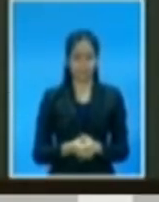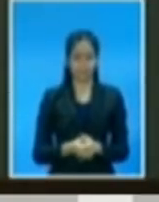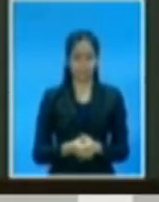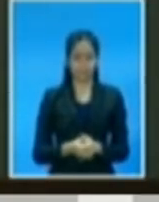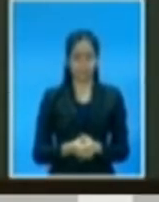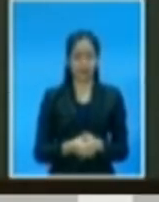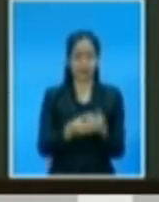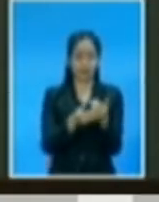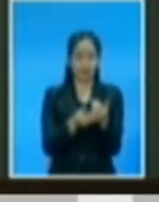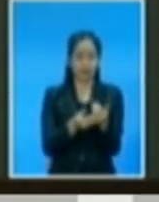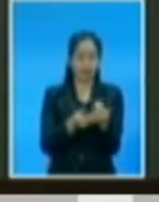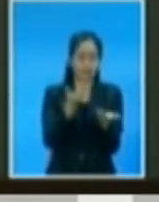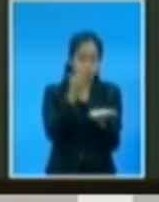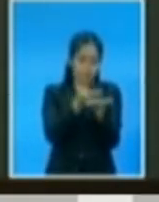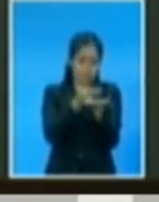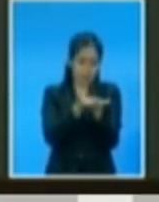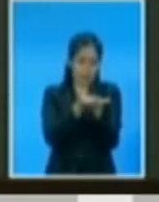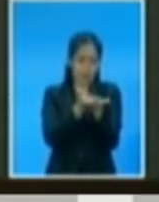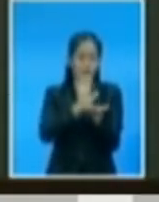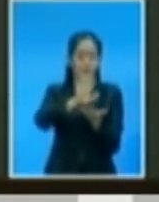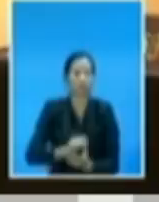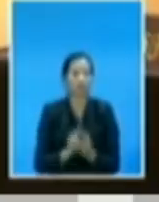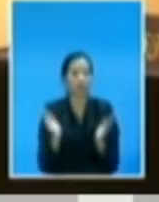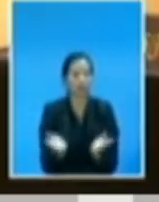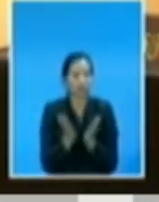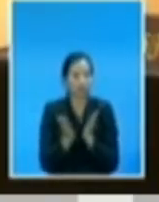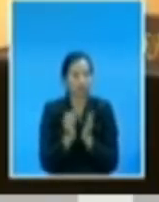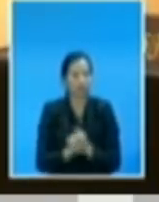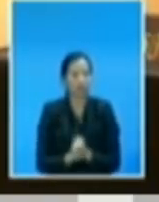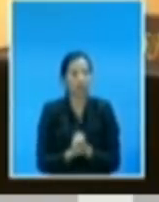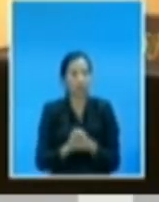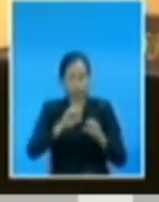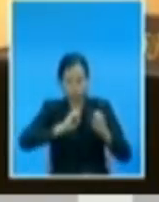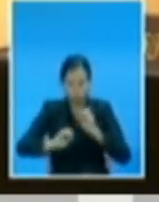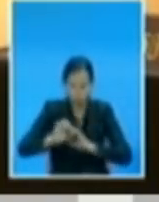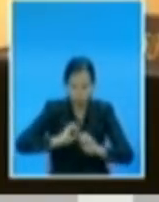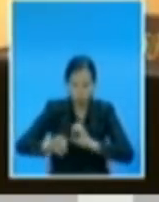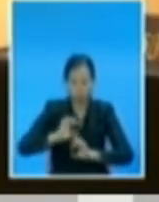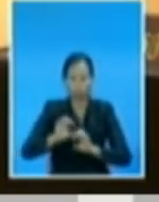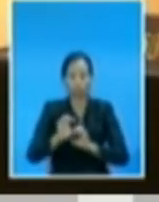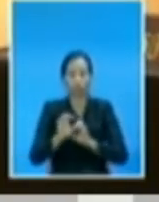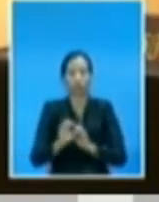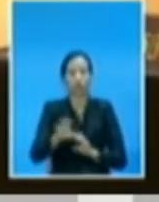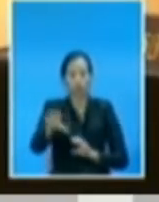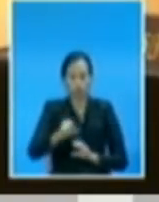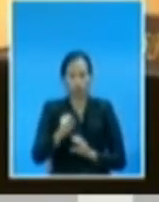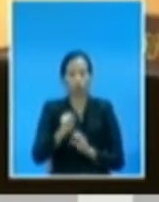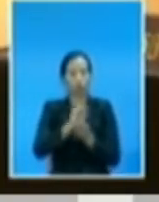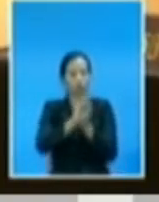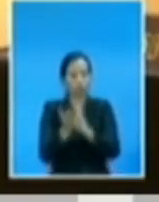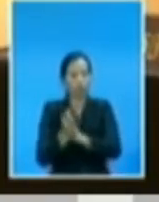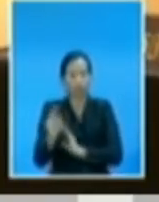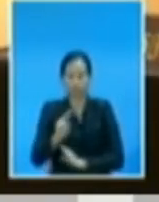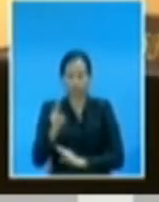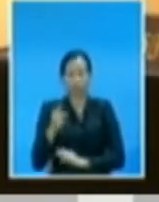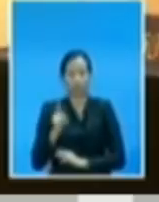อบ4ปีเนี่ยสัญญาณของการเพิ่มมันมีมาตลอด มันมีมาตลอด แล้วมันเป็นทิศทางเดียวกันคือว่าสัดส่วนของการเพิ่มงบกลาโหมเนี่ยมันสูงกว่าหน่ว